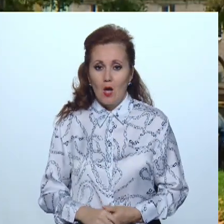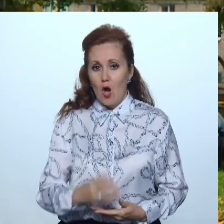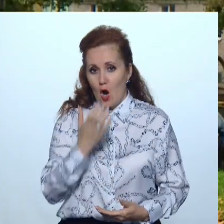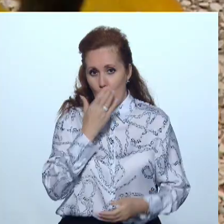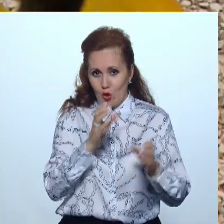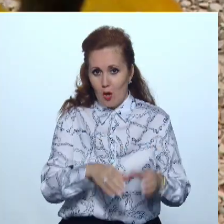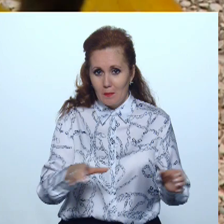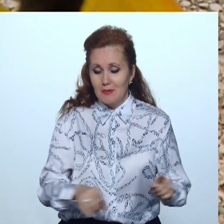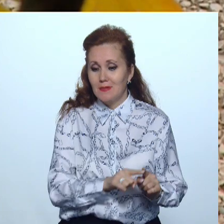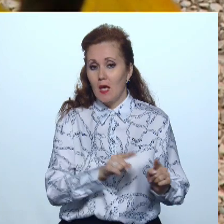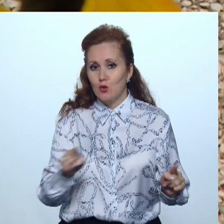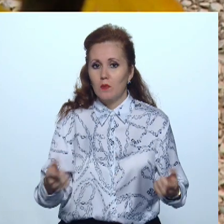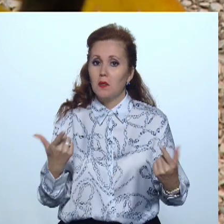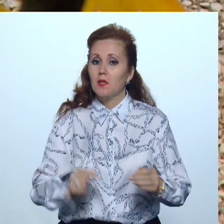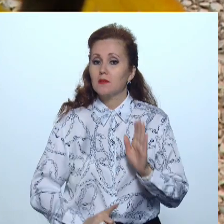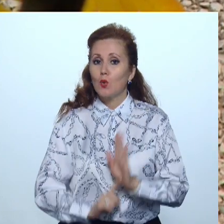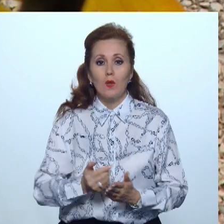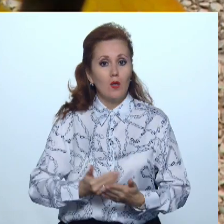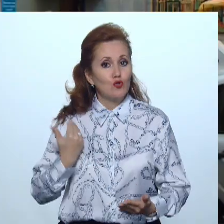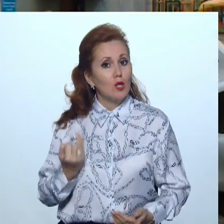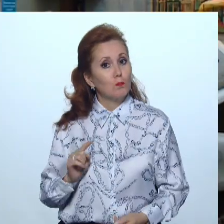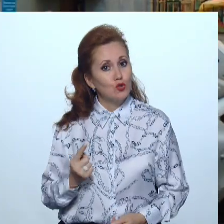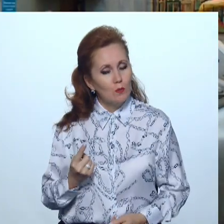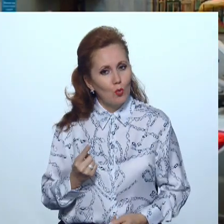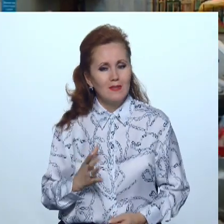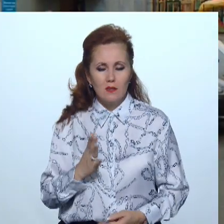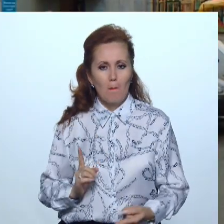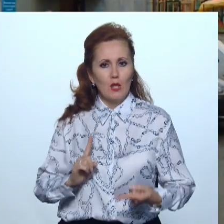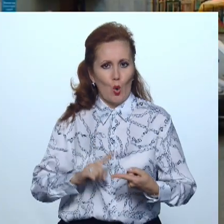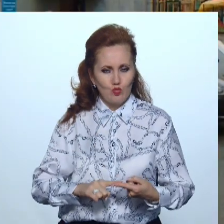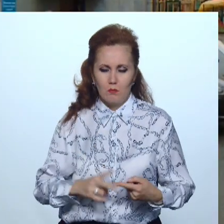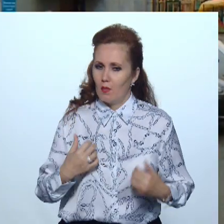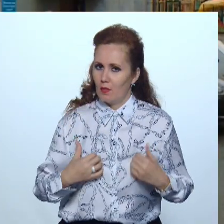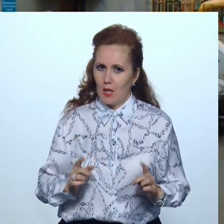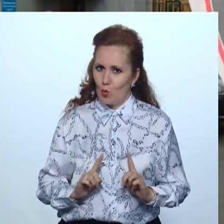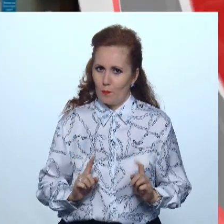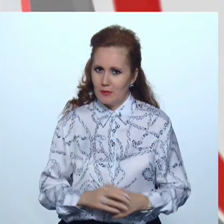Отопительный сезон. Где стартуют раньше и почему с подключением все же лучше не торопиться?